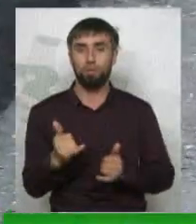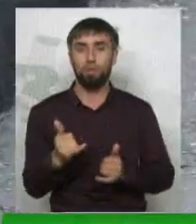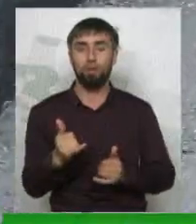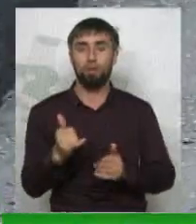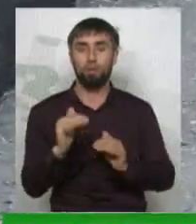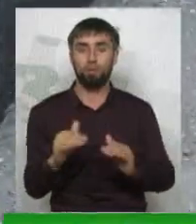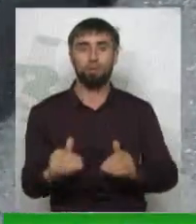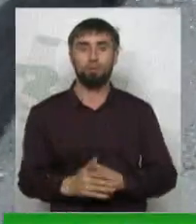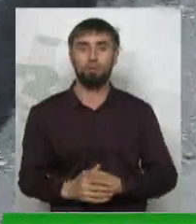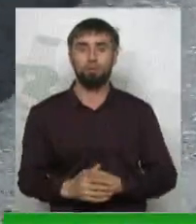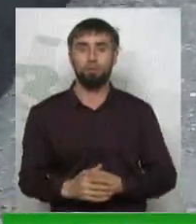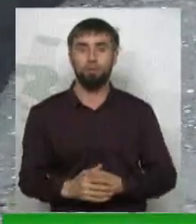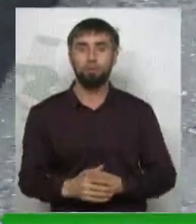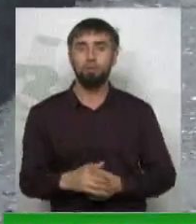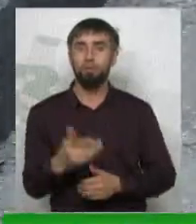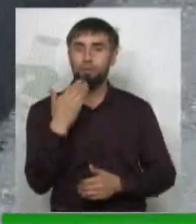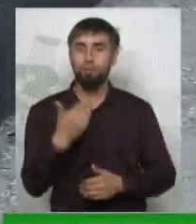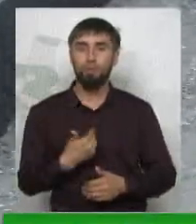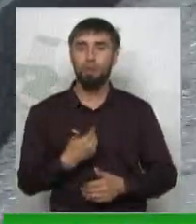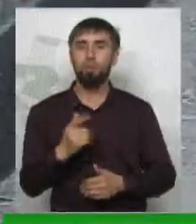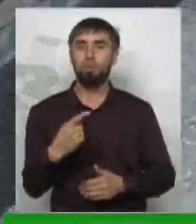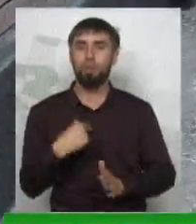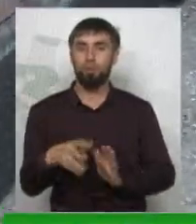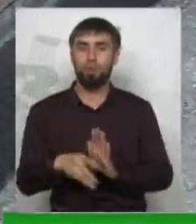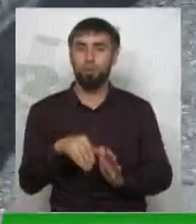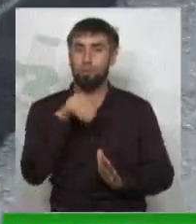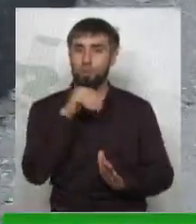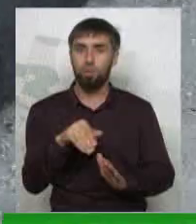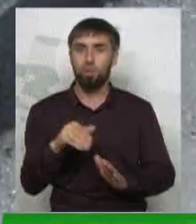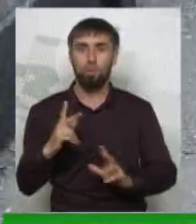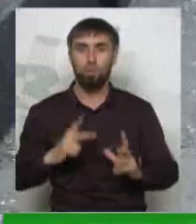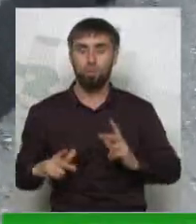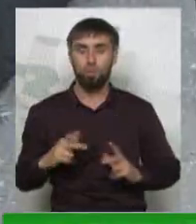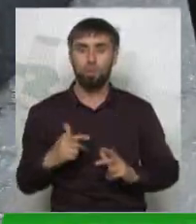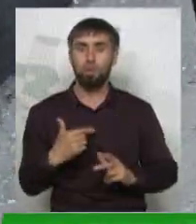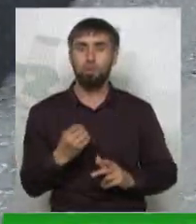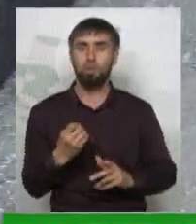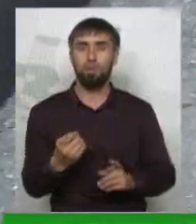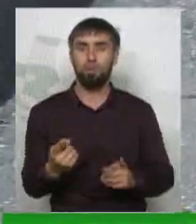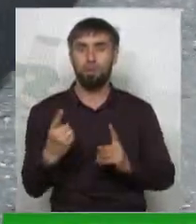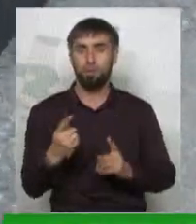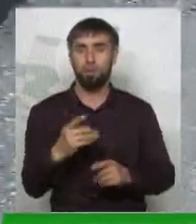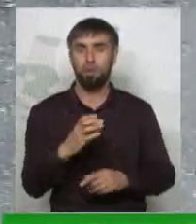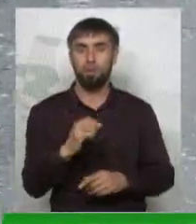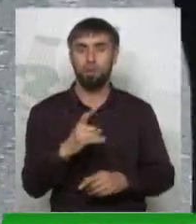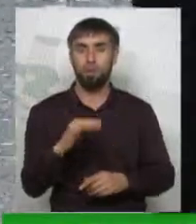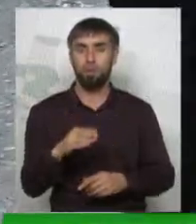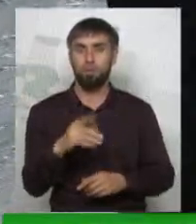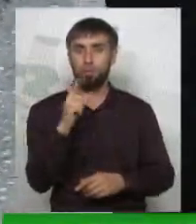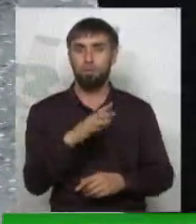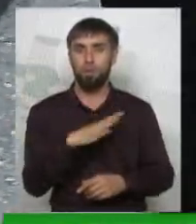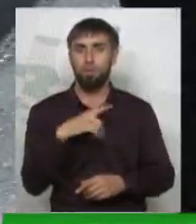спросили, почему я выбрала профессию учителя? Еще великий Сократ изрек такую